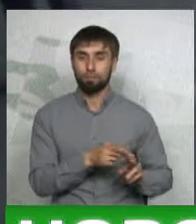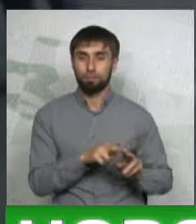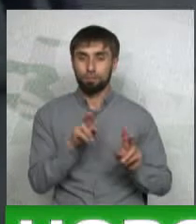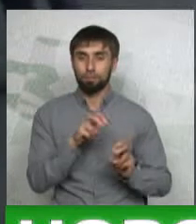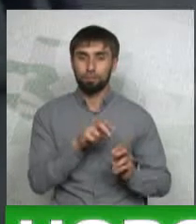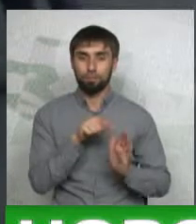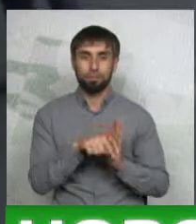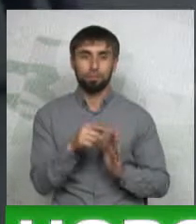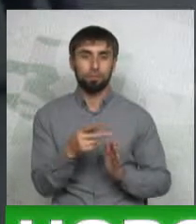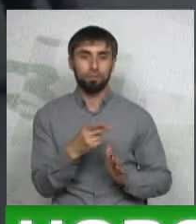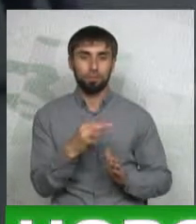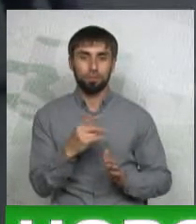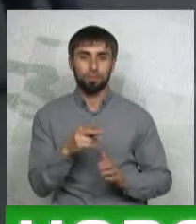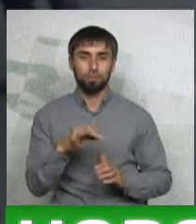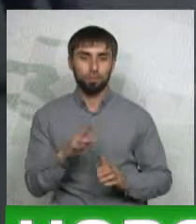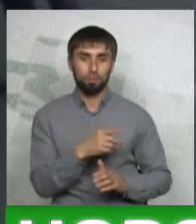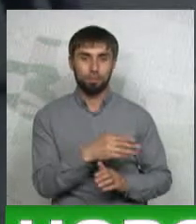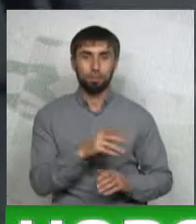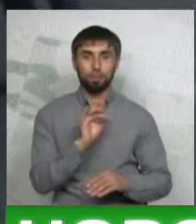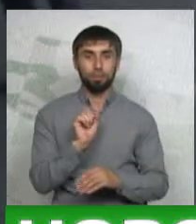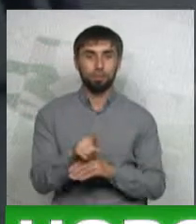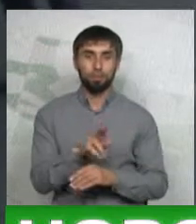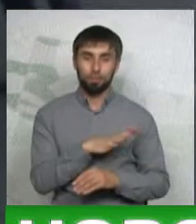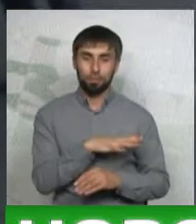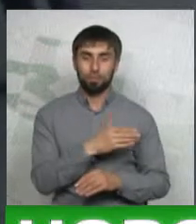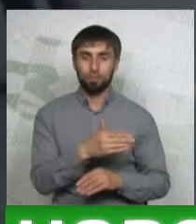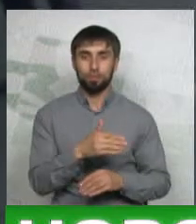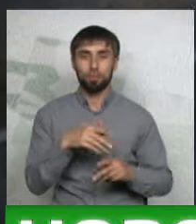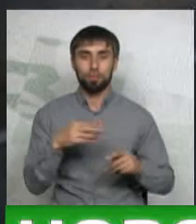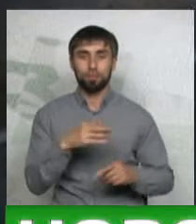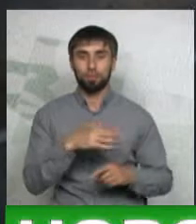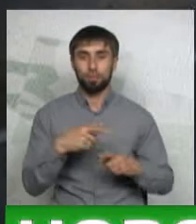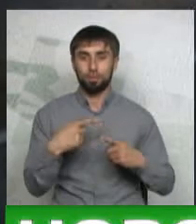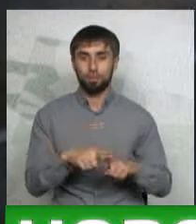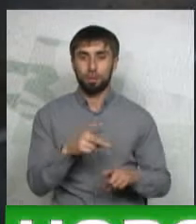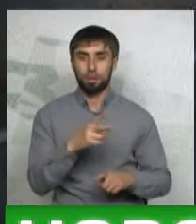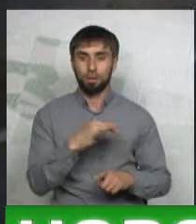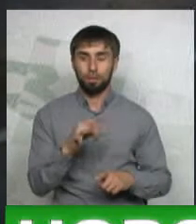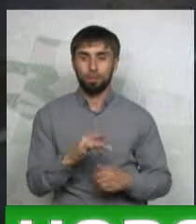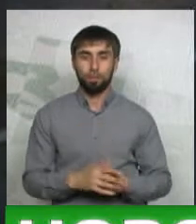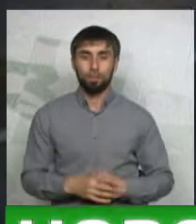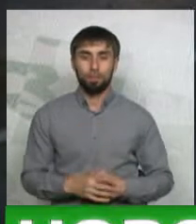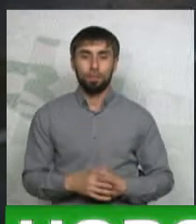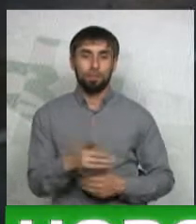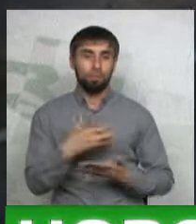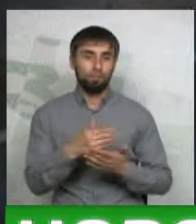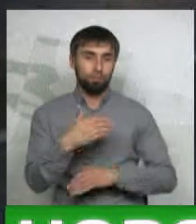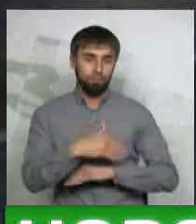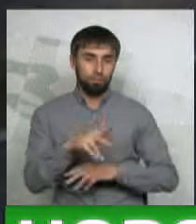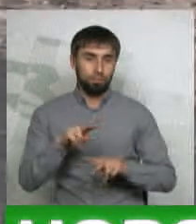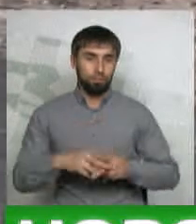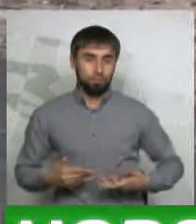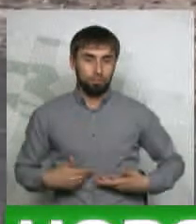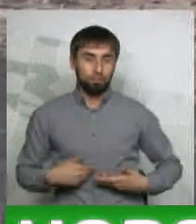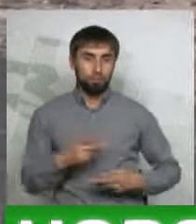с обеих сторон, со стороны подрядчика и со стороны заказчика, технадзоры. Оценить благоустройство на своей улице местные